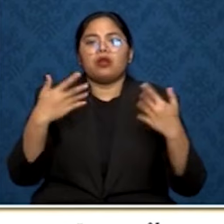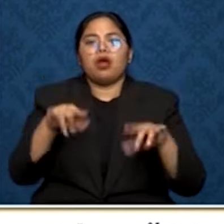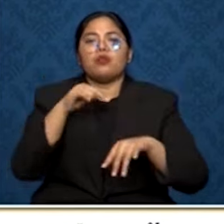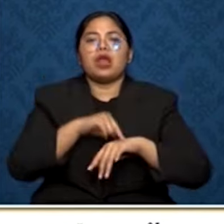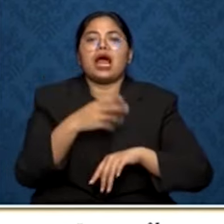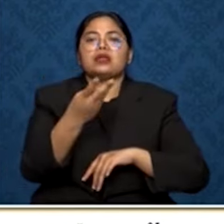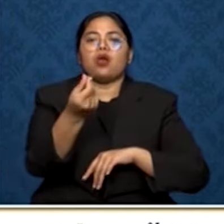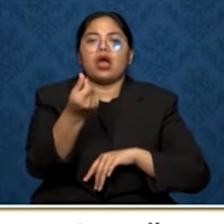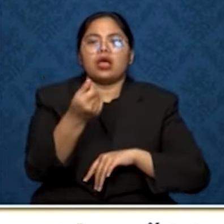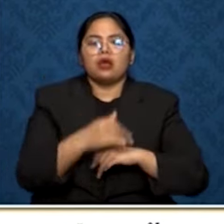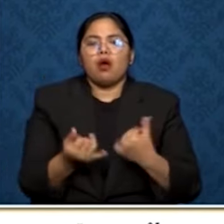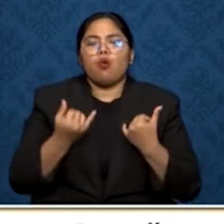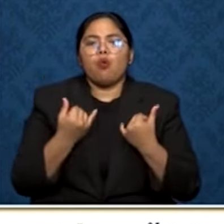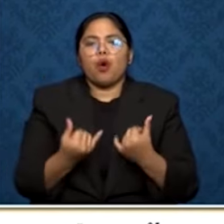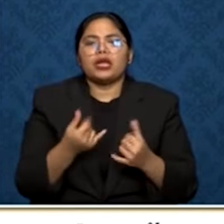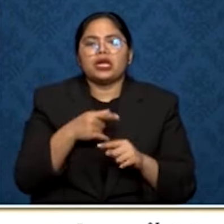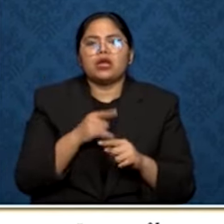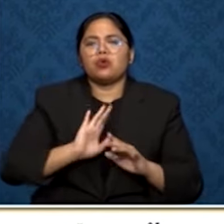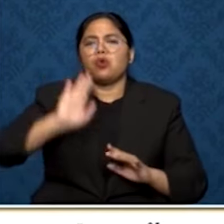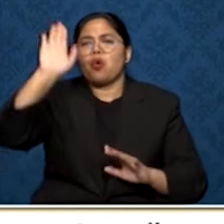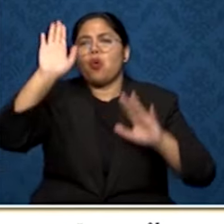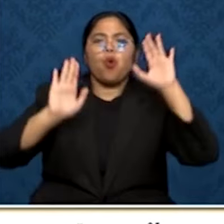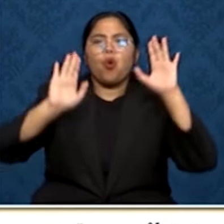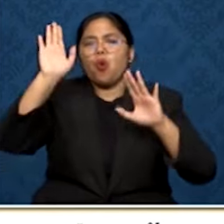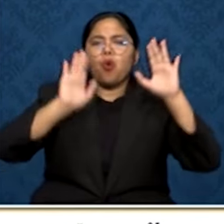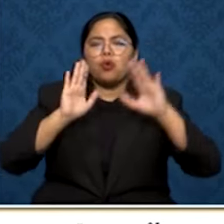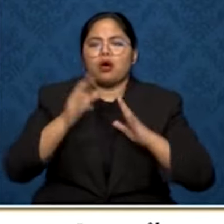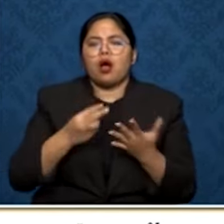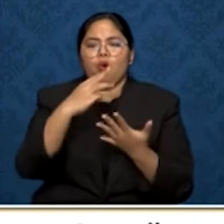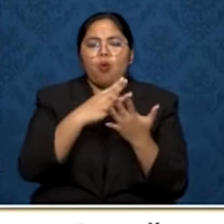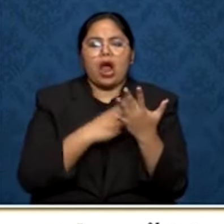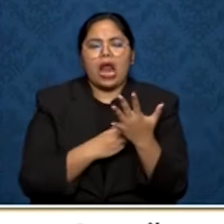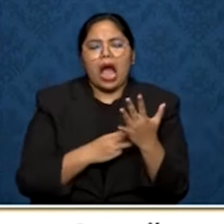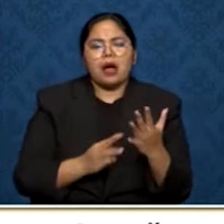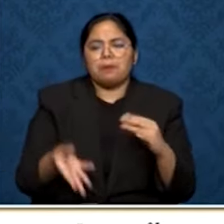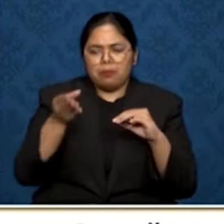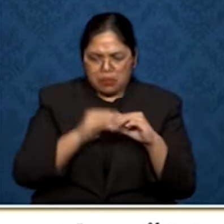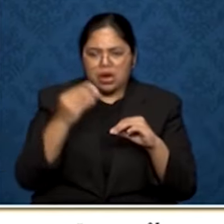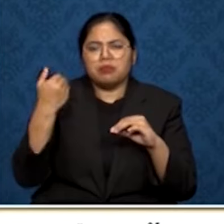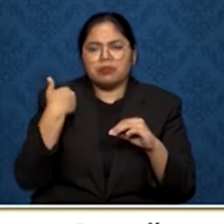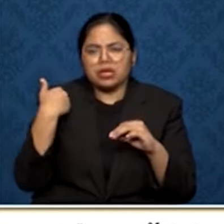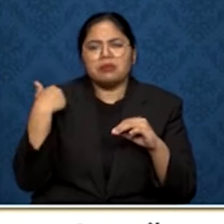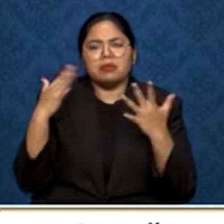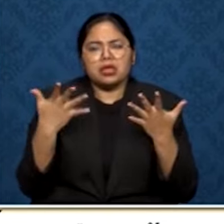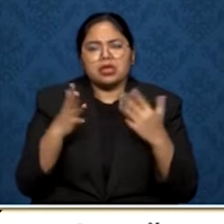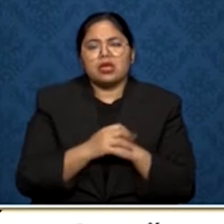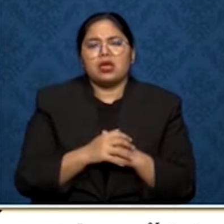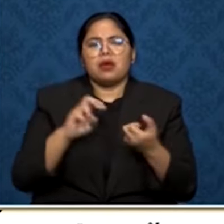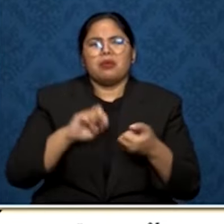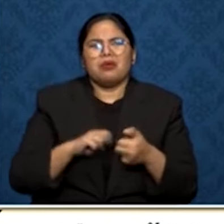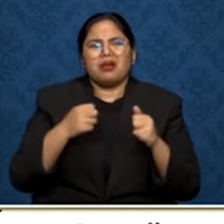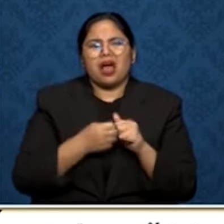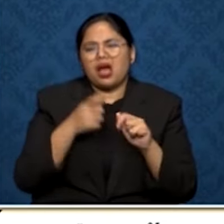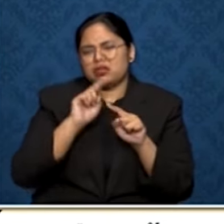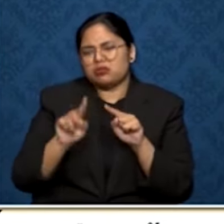ากี่โมงวันนี้มีการอยู่ดียกมือขอระเบีบวาระเพิ่มหอเปล่าและยมีปัญหาครับ Thakka ผมกได้